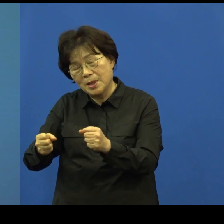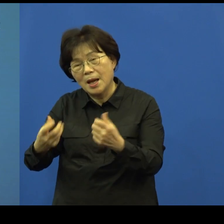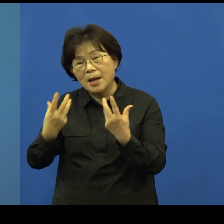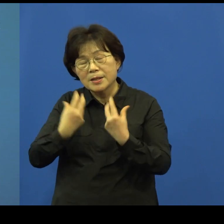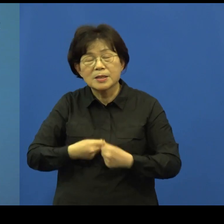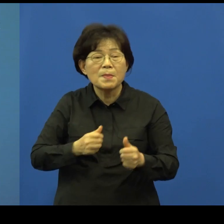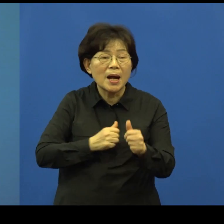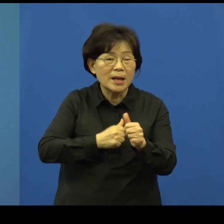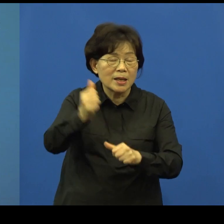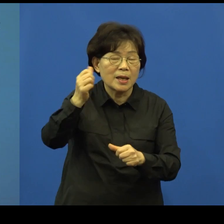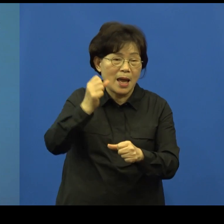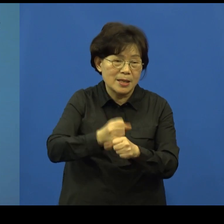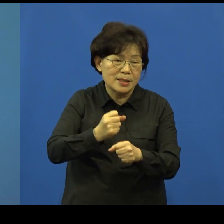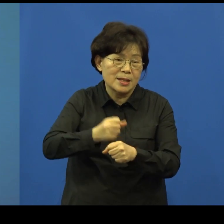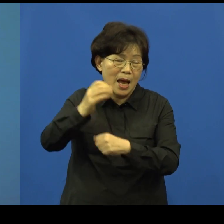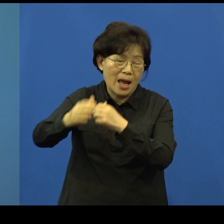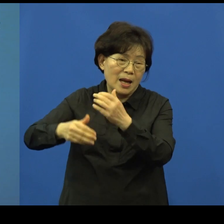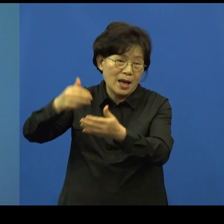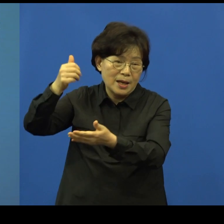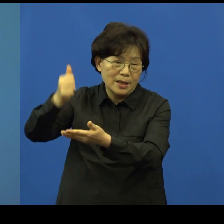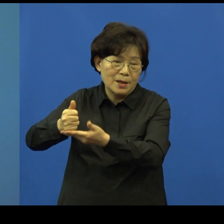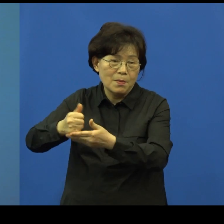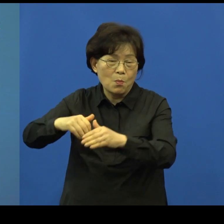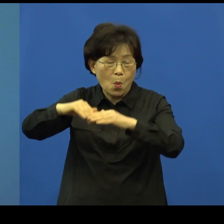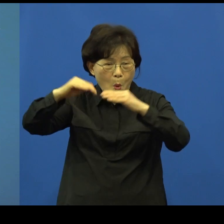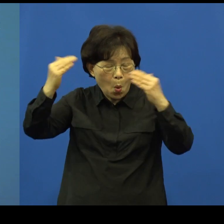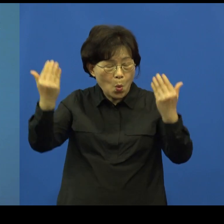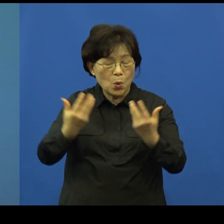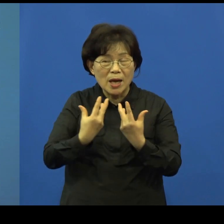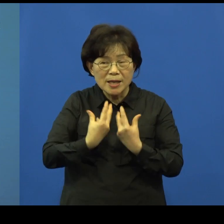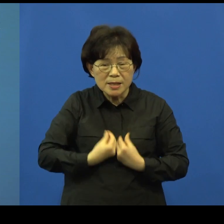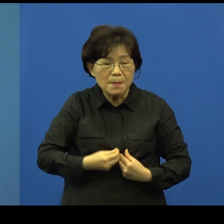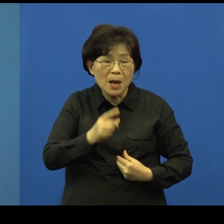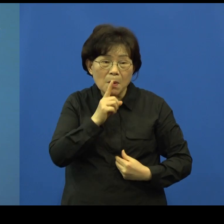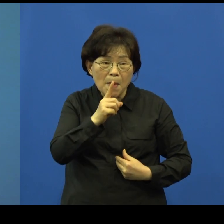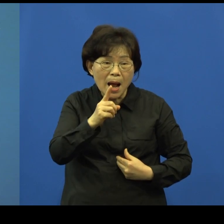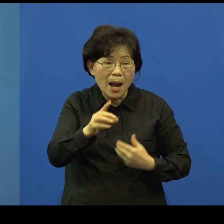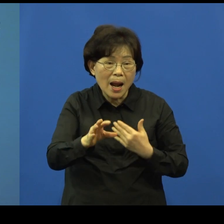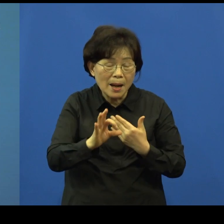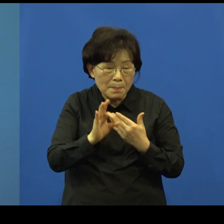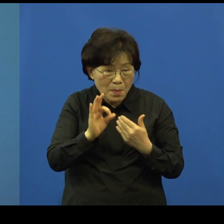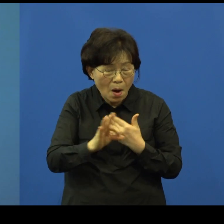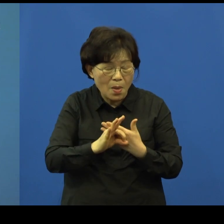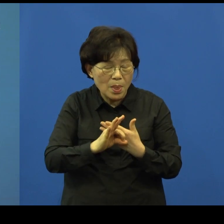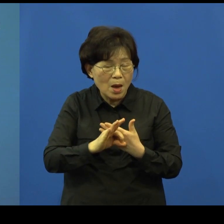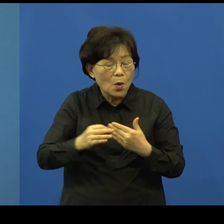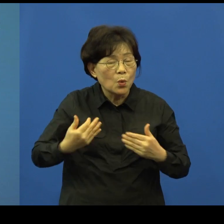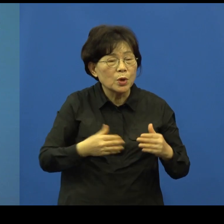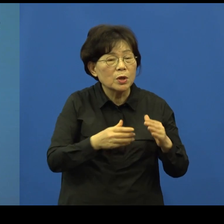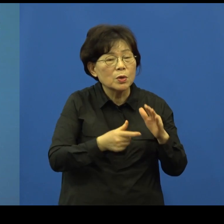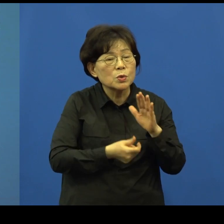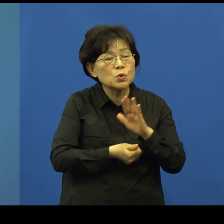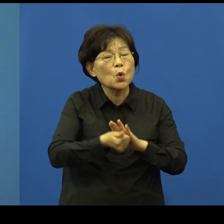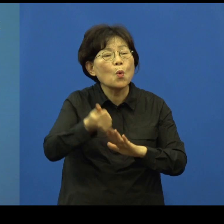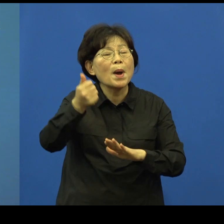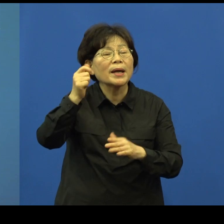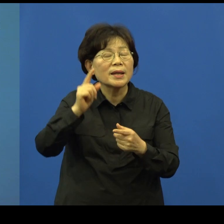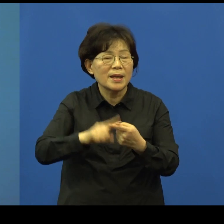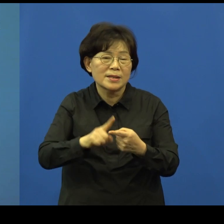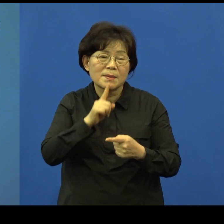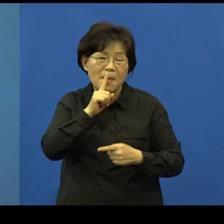절망을 이기게 하시는 거예요. 모두가 절망을 말할 때 우리는 소망을 말하는 사람이에요. 그래도 소망이 있어.